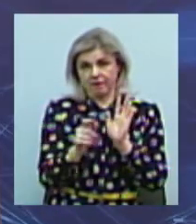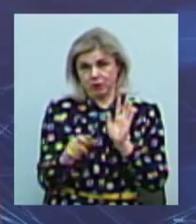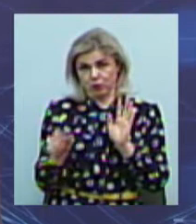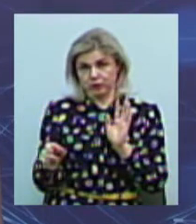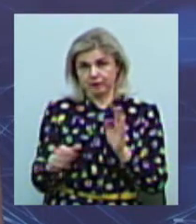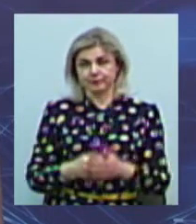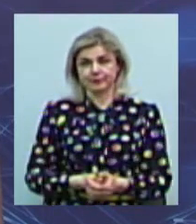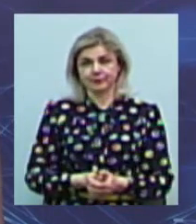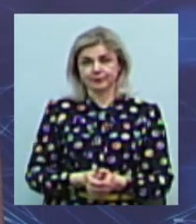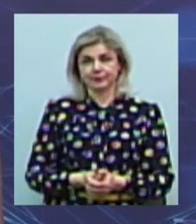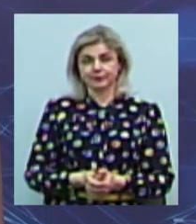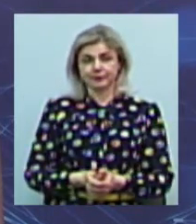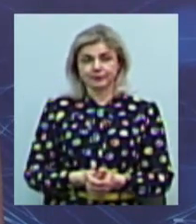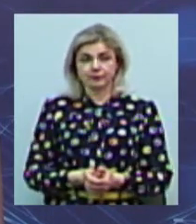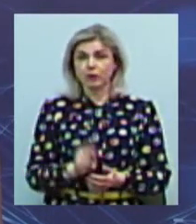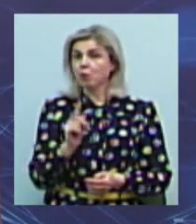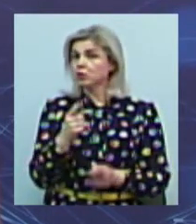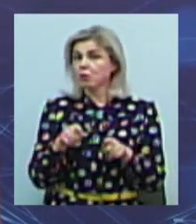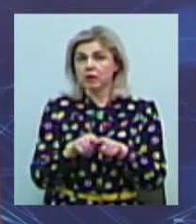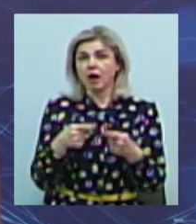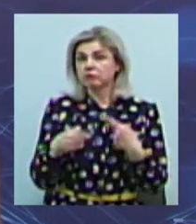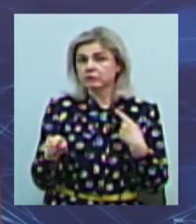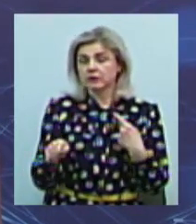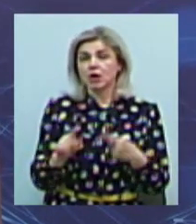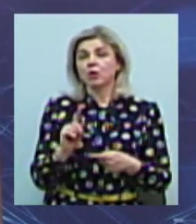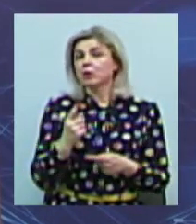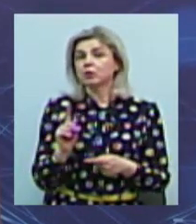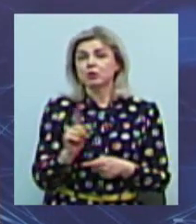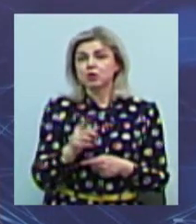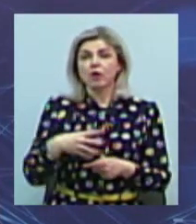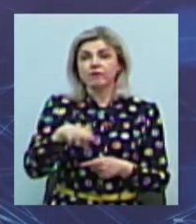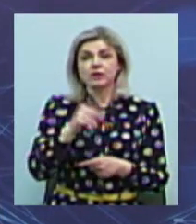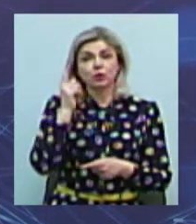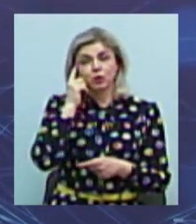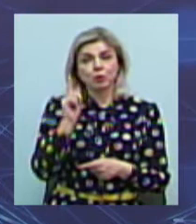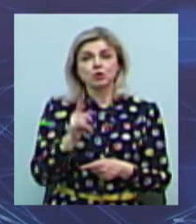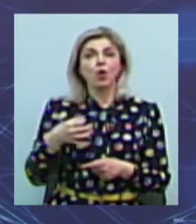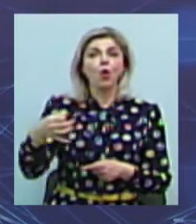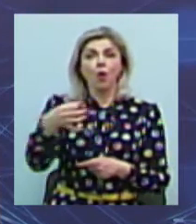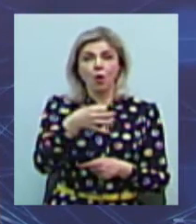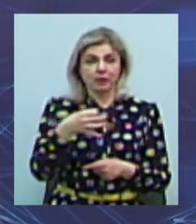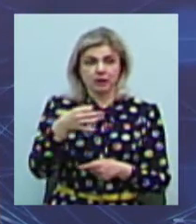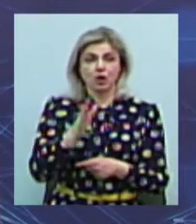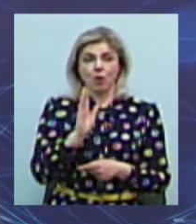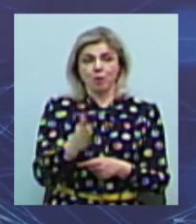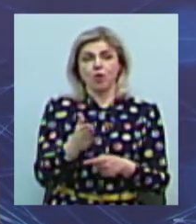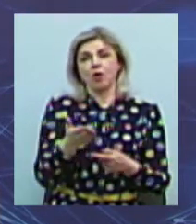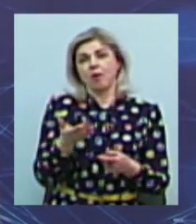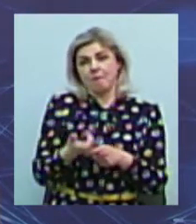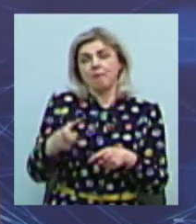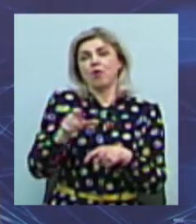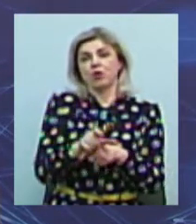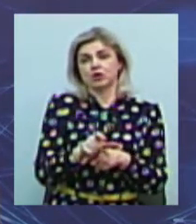чоловік. От. А чому така різниця? Ну, тому що всі думають, що по області воно буде більш, може,